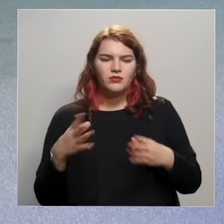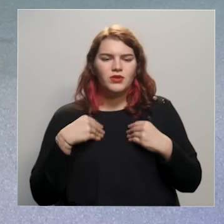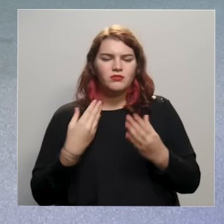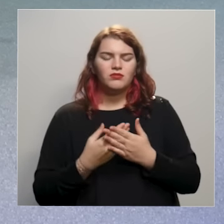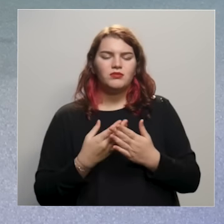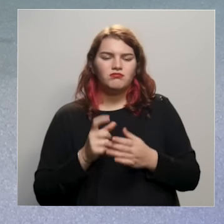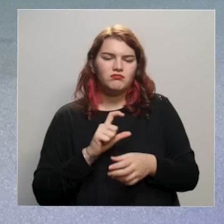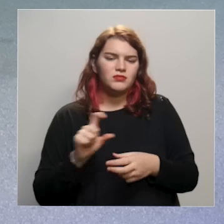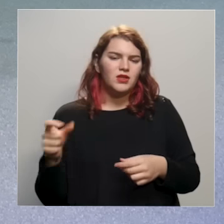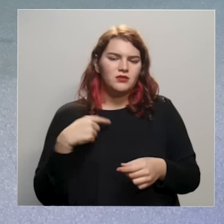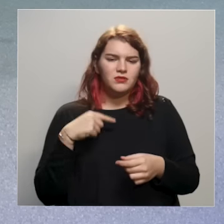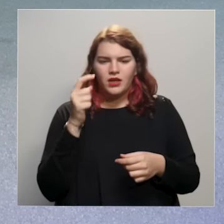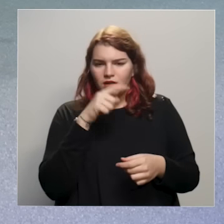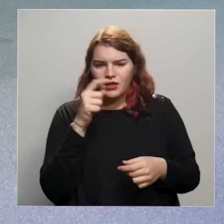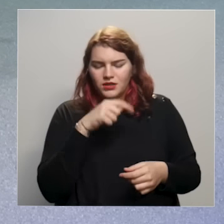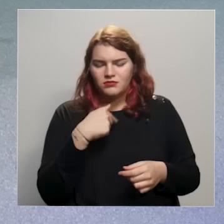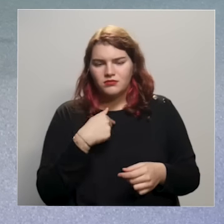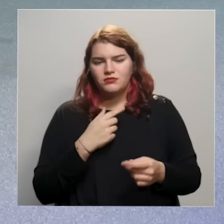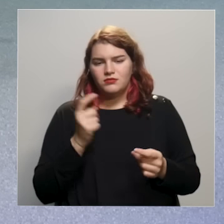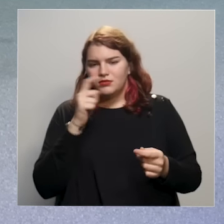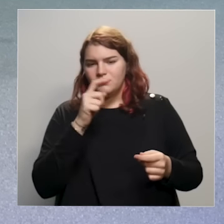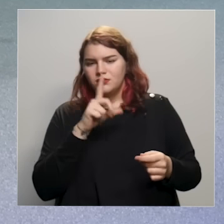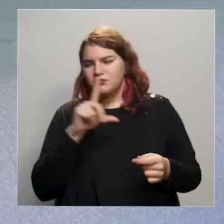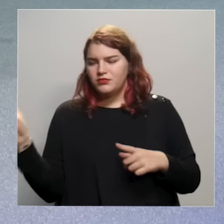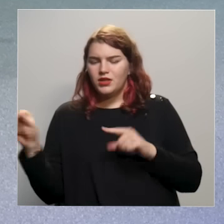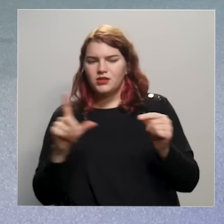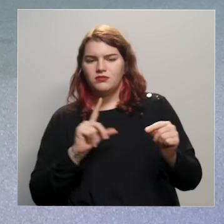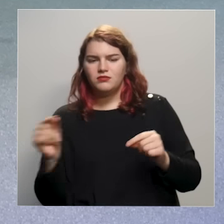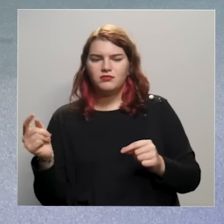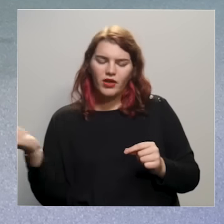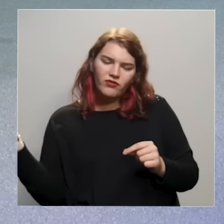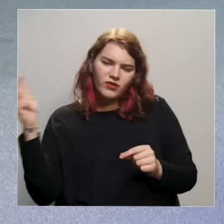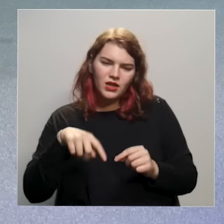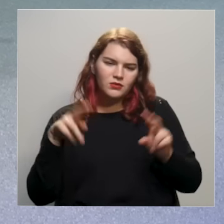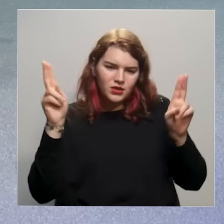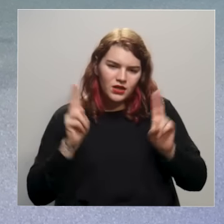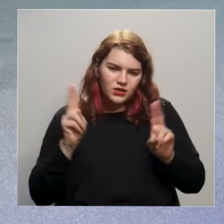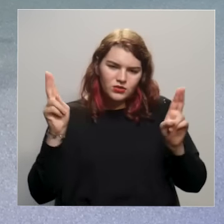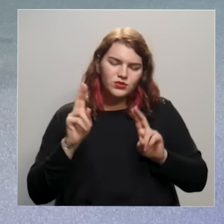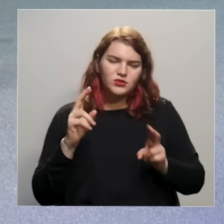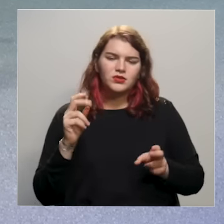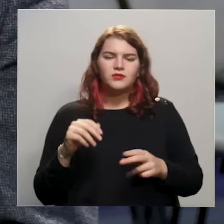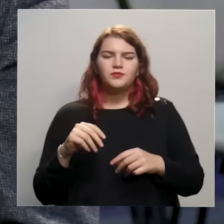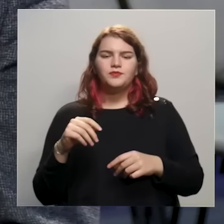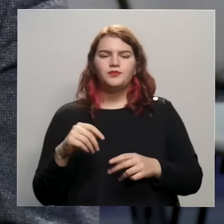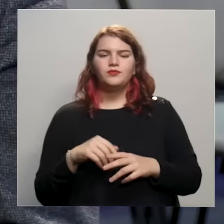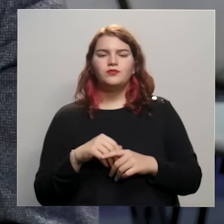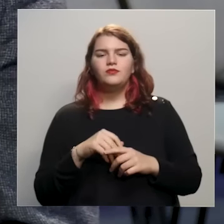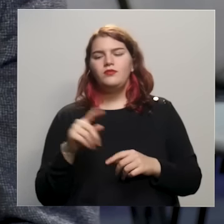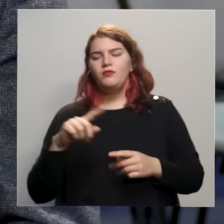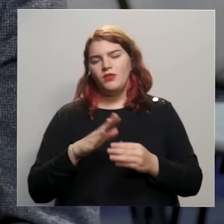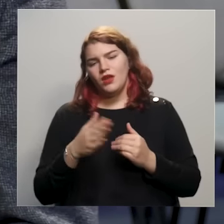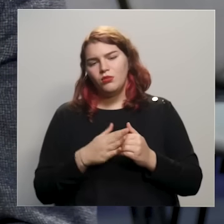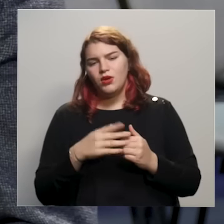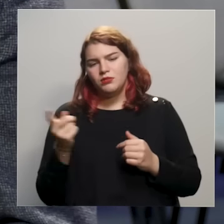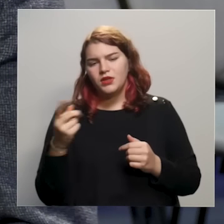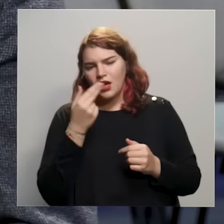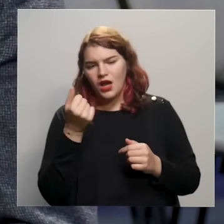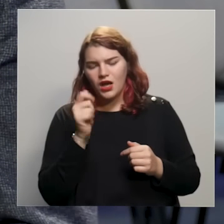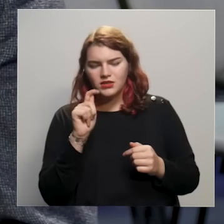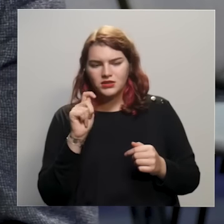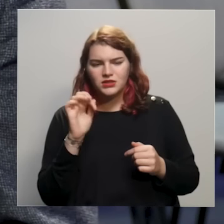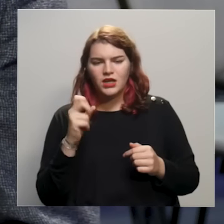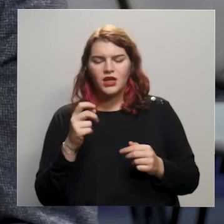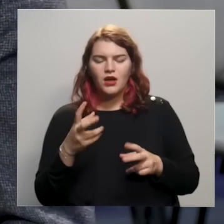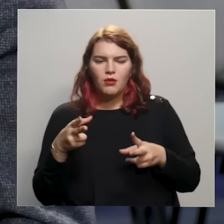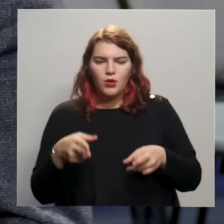v-am spus, lipsei mele de acasă. Deci veneați de la o nuntă. Da, veneam de la Pui, de la o nuntă, lângă Hațeg. Și pe drum mi-am oprit